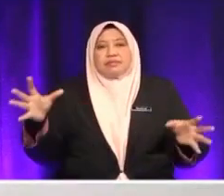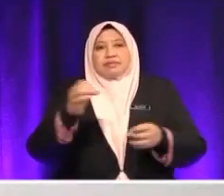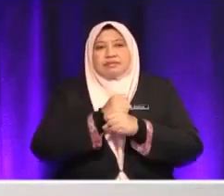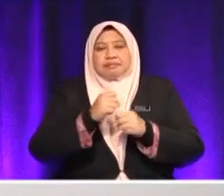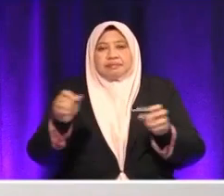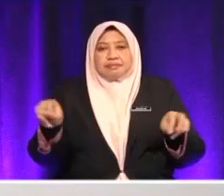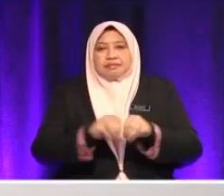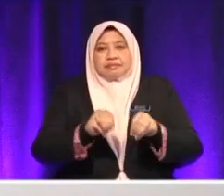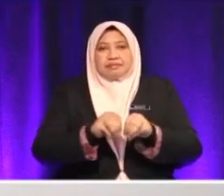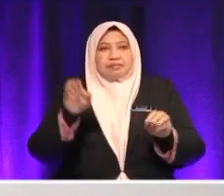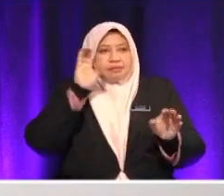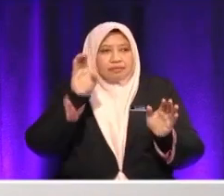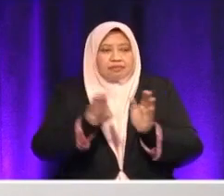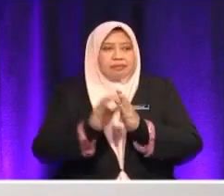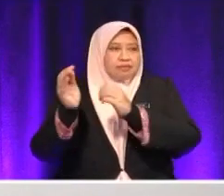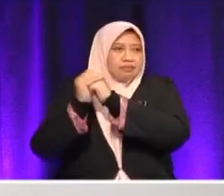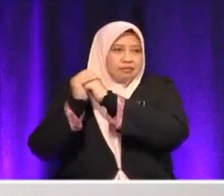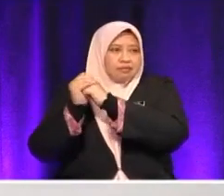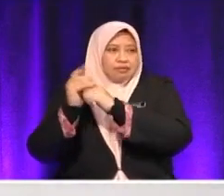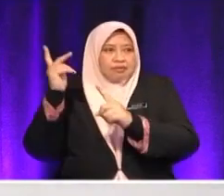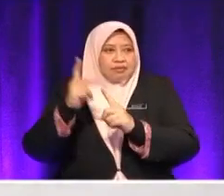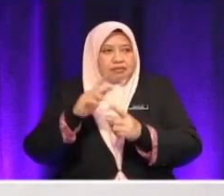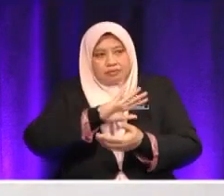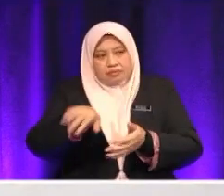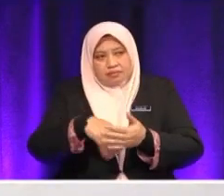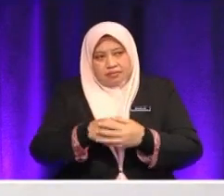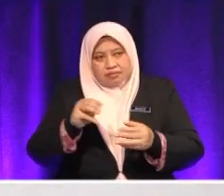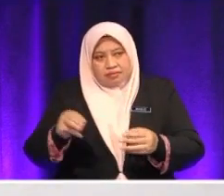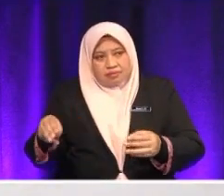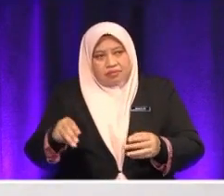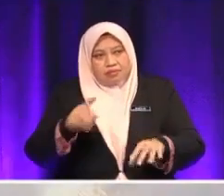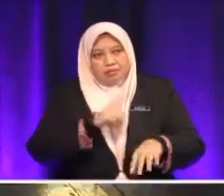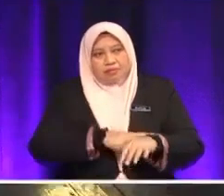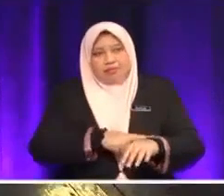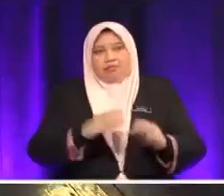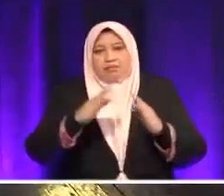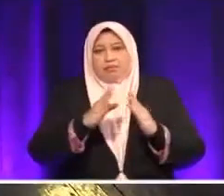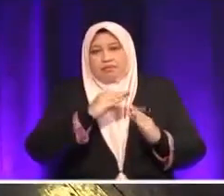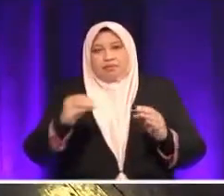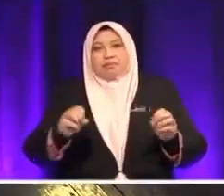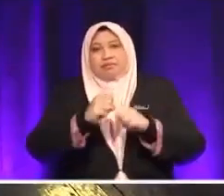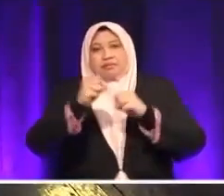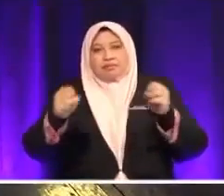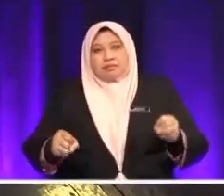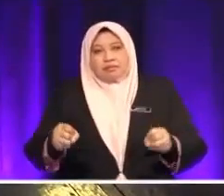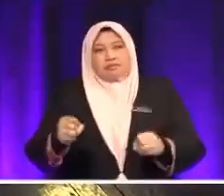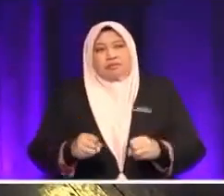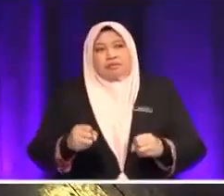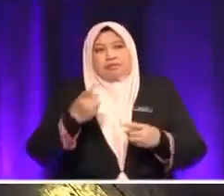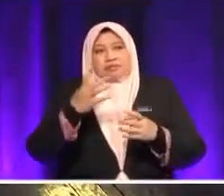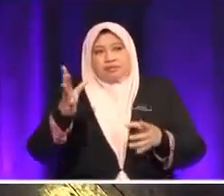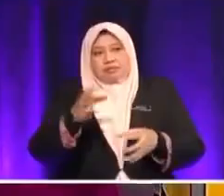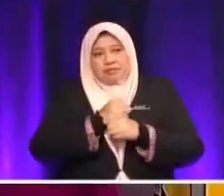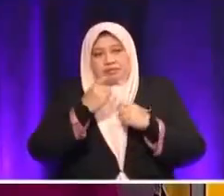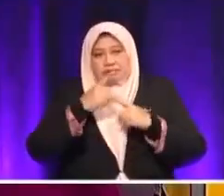Tania pada Hani Tania pada semua murid saya sama ada di rumah dan di studio yang dapat menjawab dengan tepat nampaknya sudah